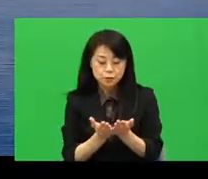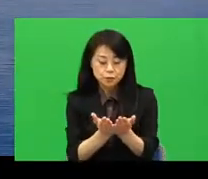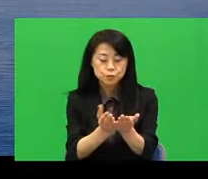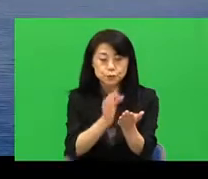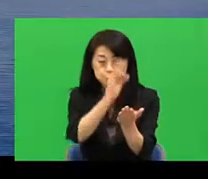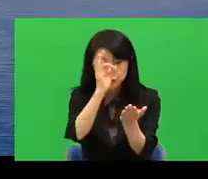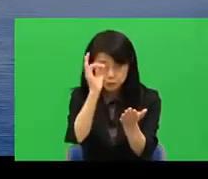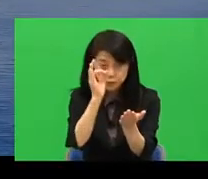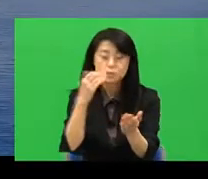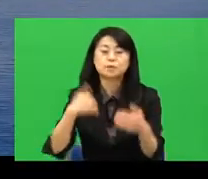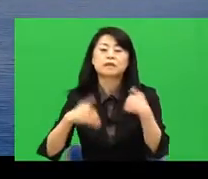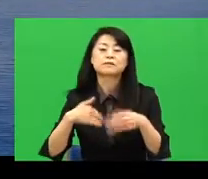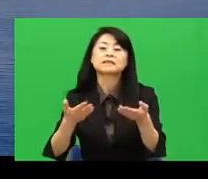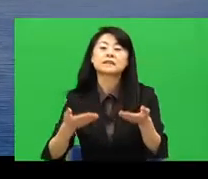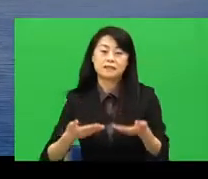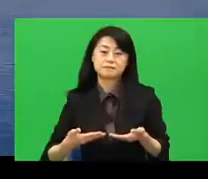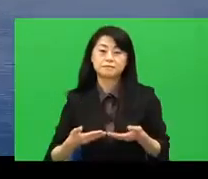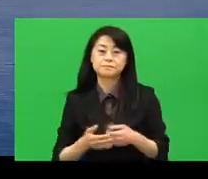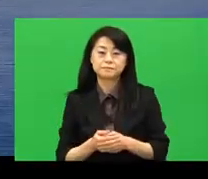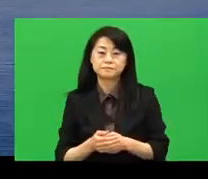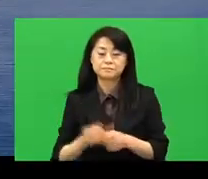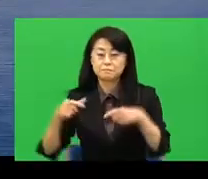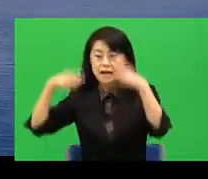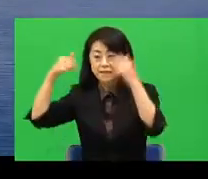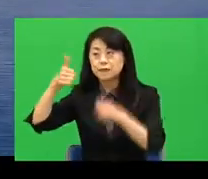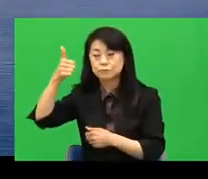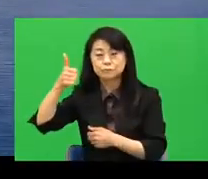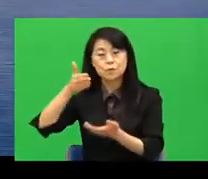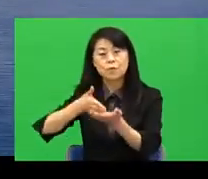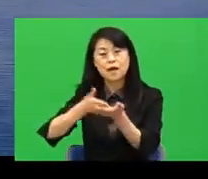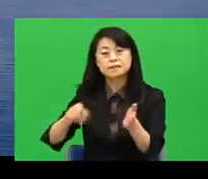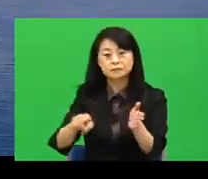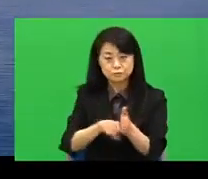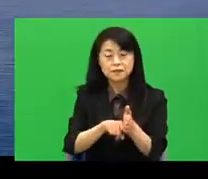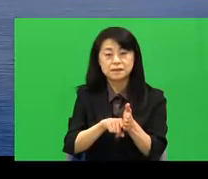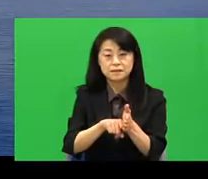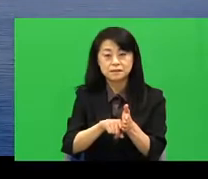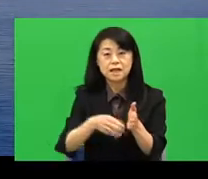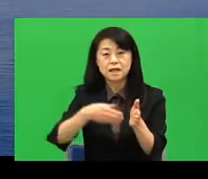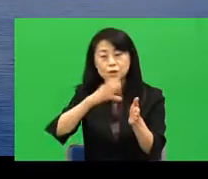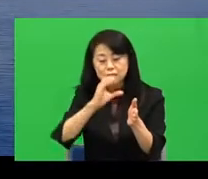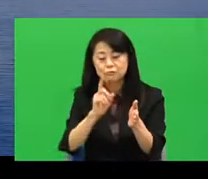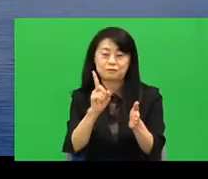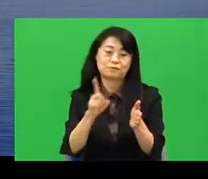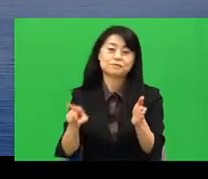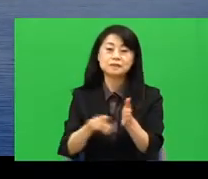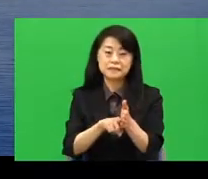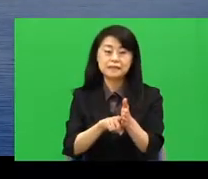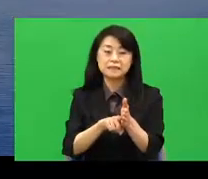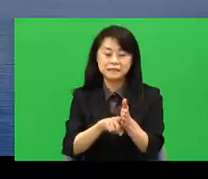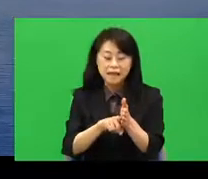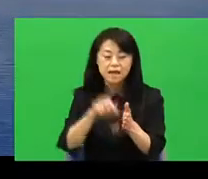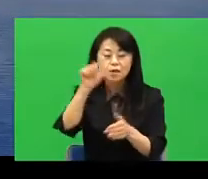クルーズを楽しんでいただくと。シェフの解説付きと、からワンドリンク付きということ